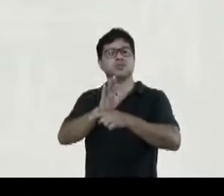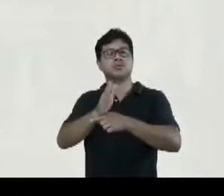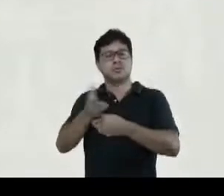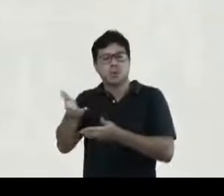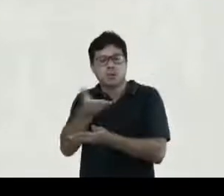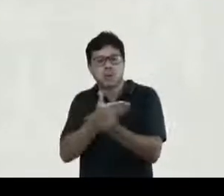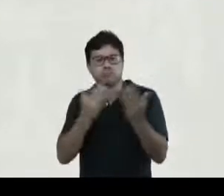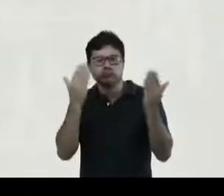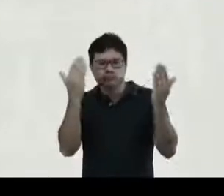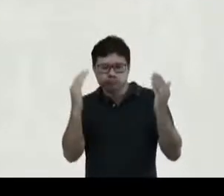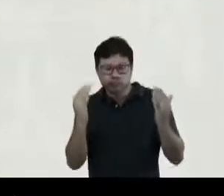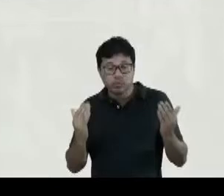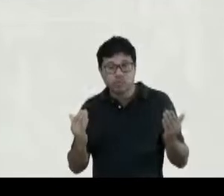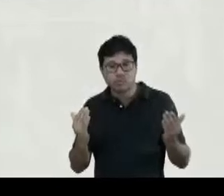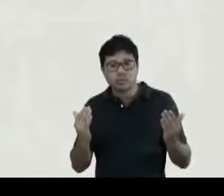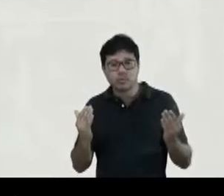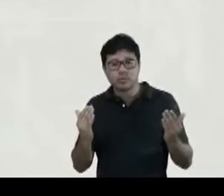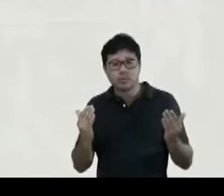damit